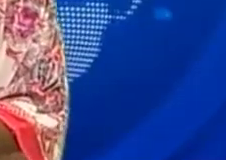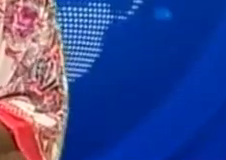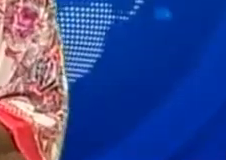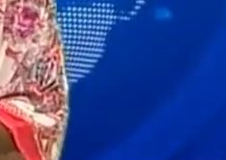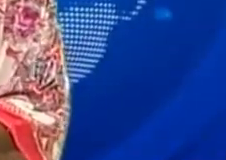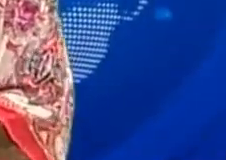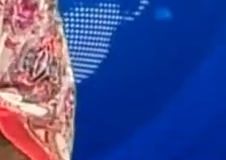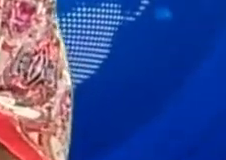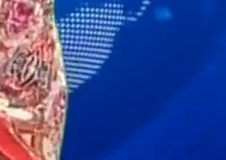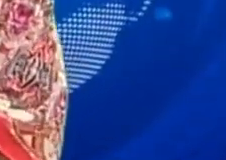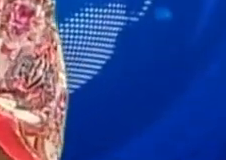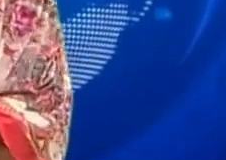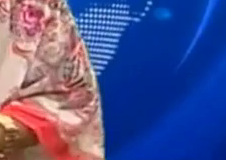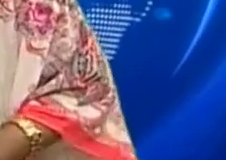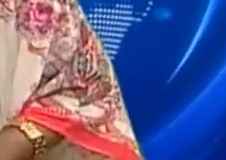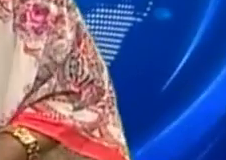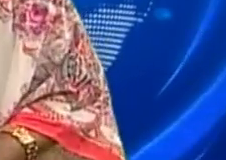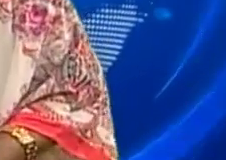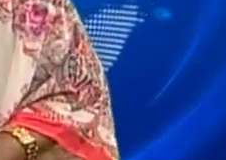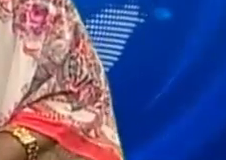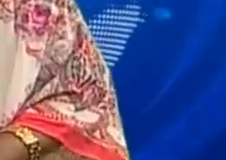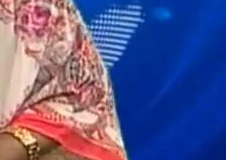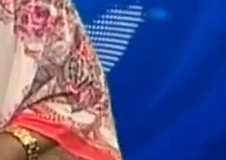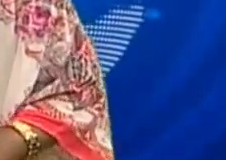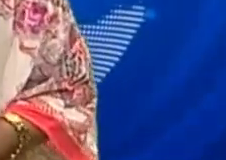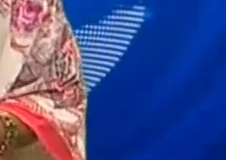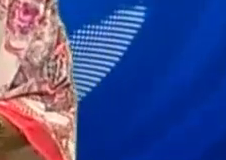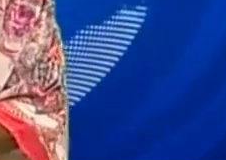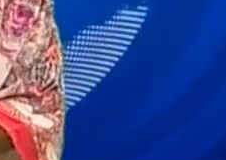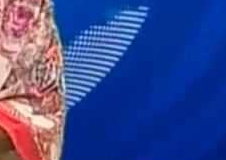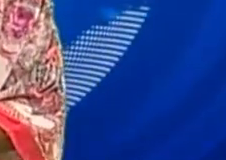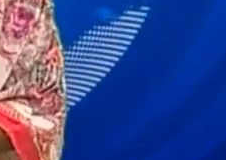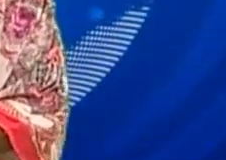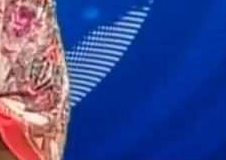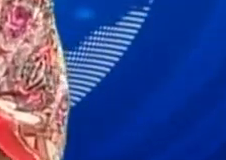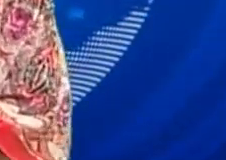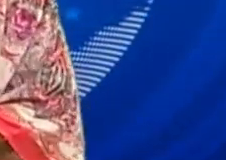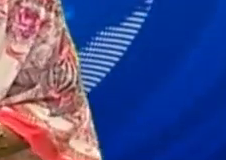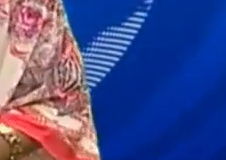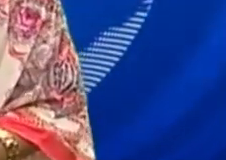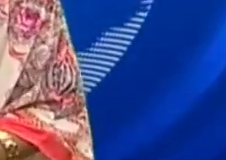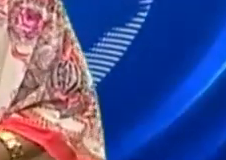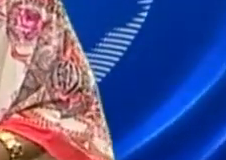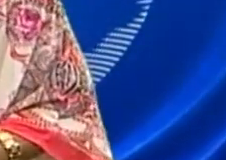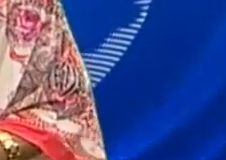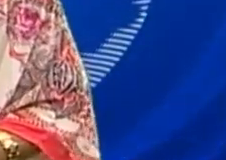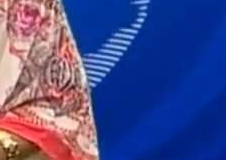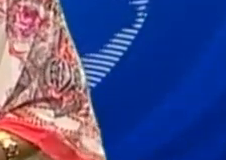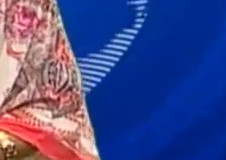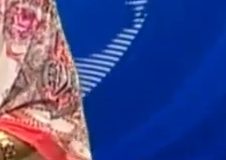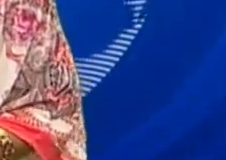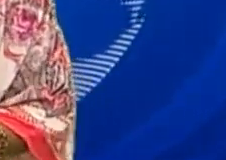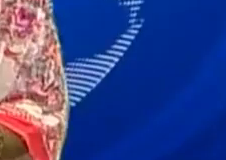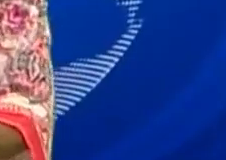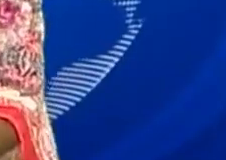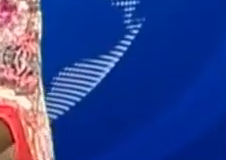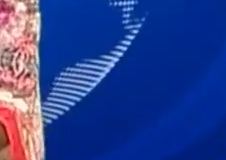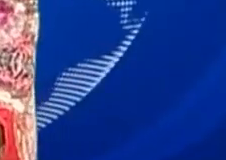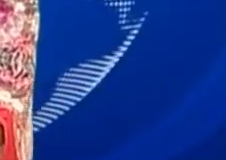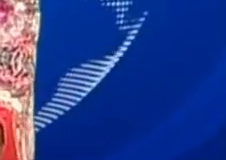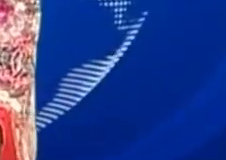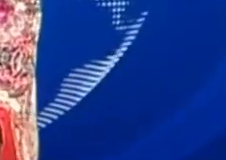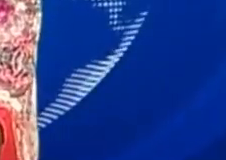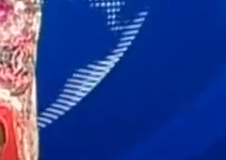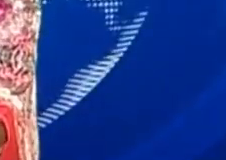face aux rebelles du M23. Vous suivrez quelques-uns dans ce journal. Madame, Monsieur, bonsoir et bienvenue à toutes et à tous.